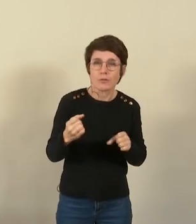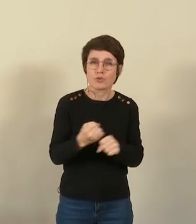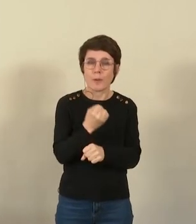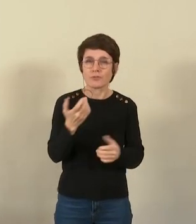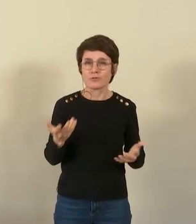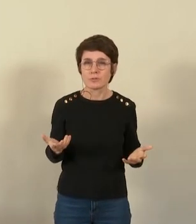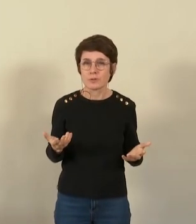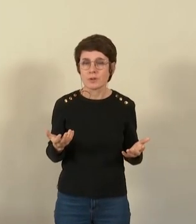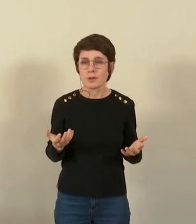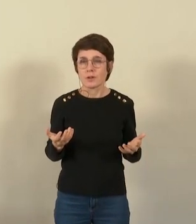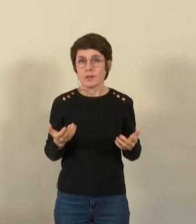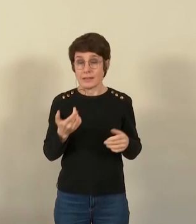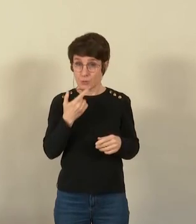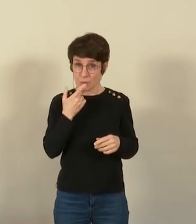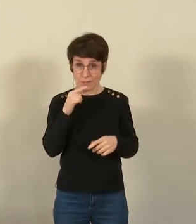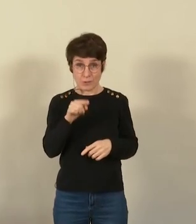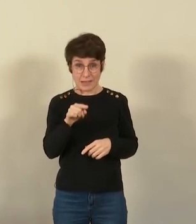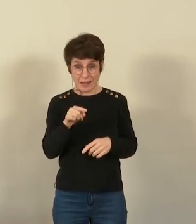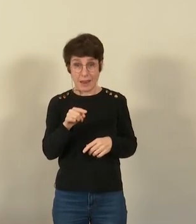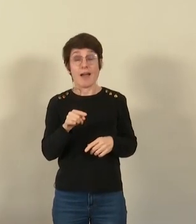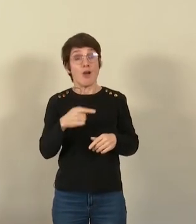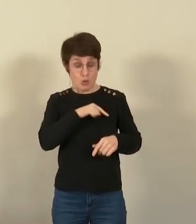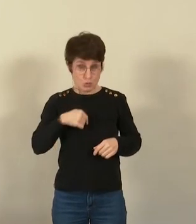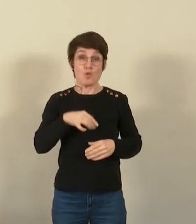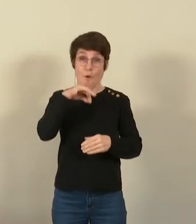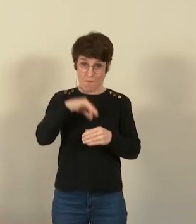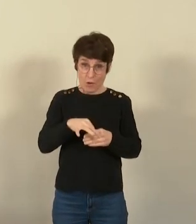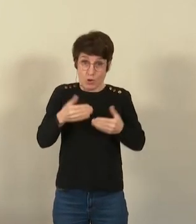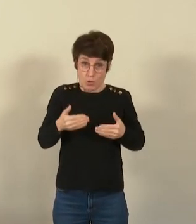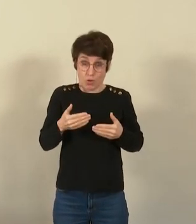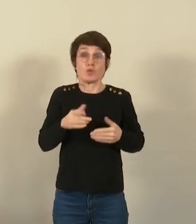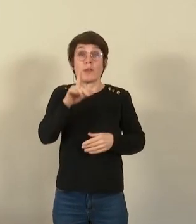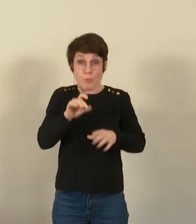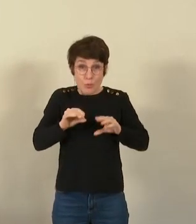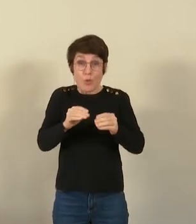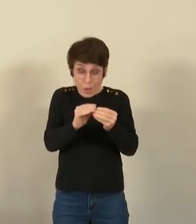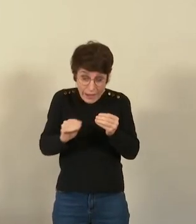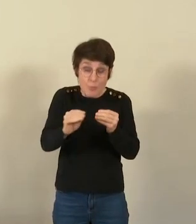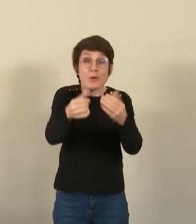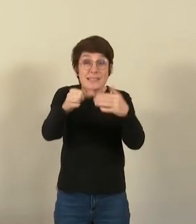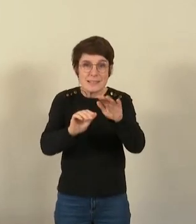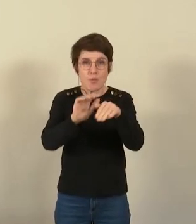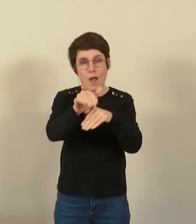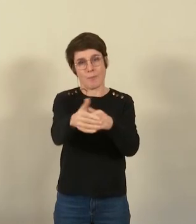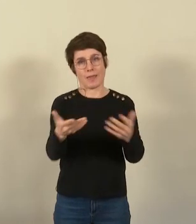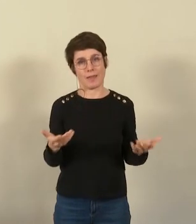mesure ne peut s'appliquer que 6 mois après son adoption par notre conseil d les nécess à l'information des propriétaires loueurs et ne peut